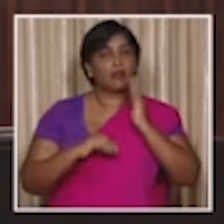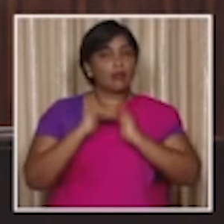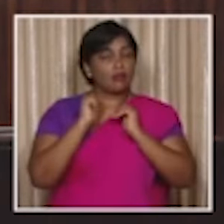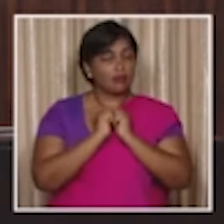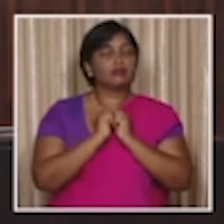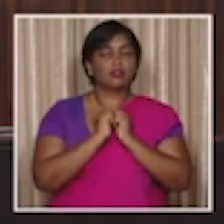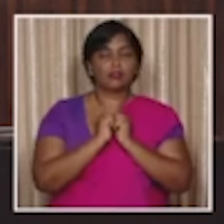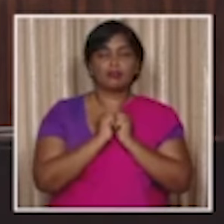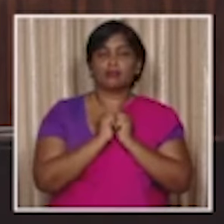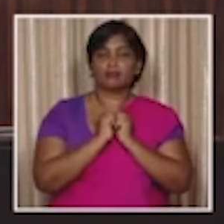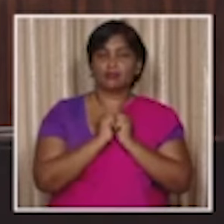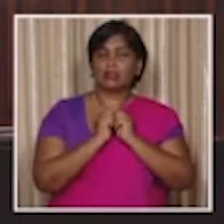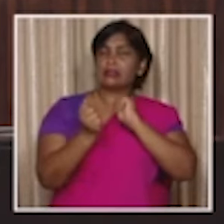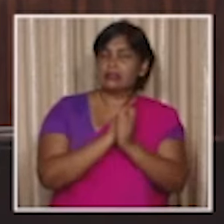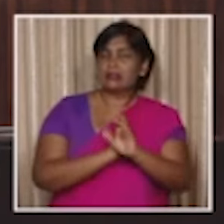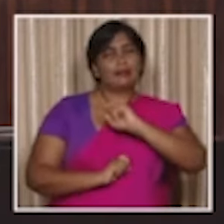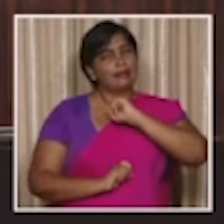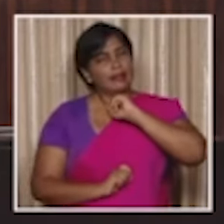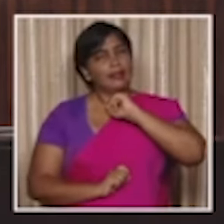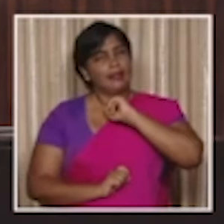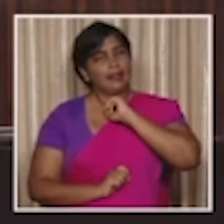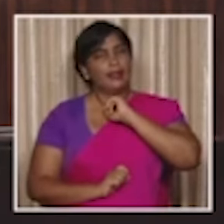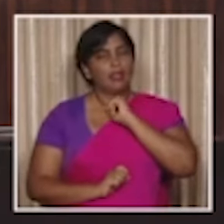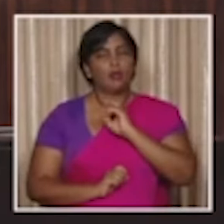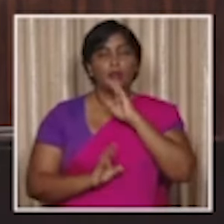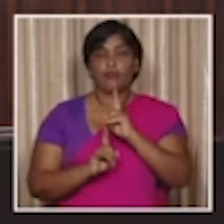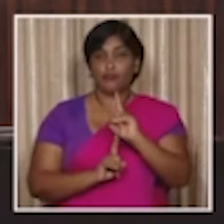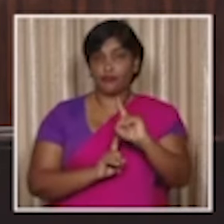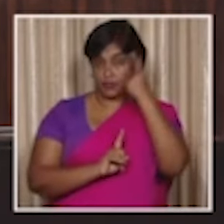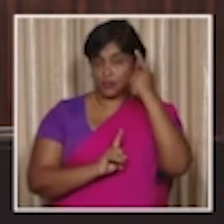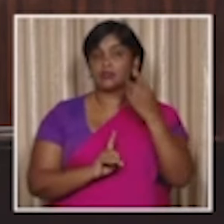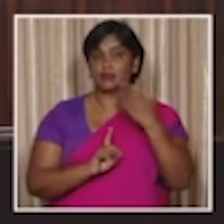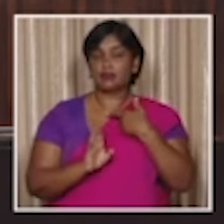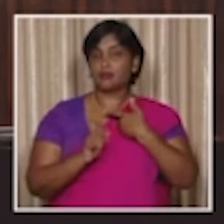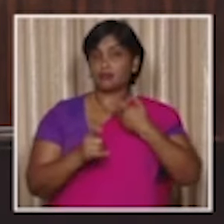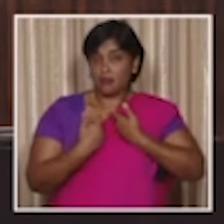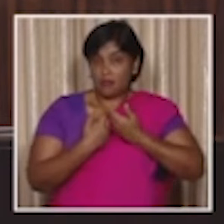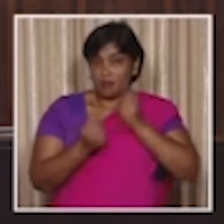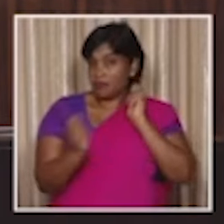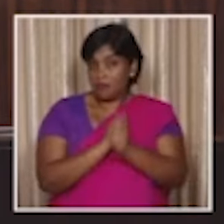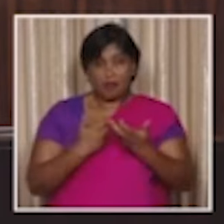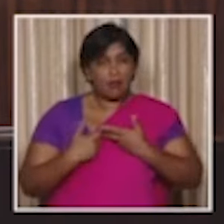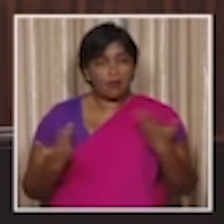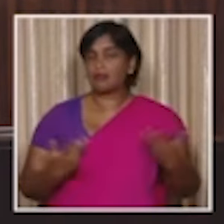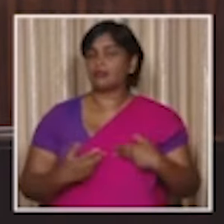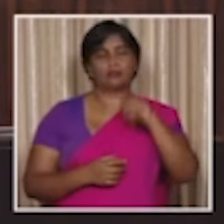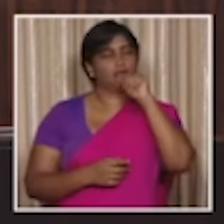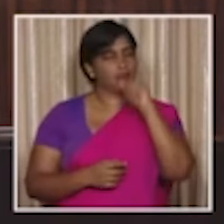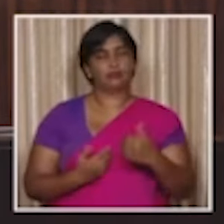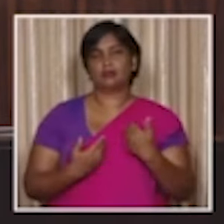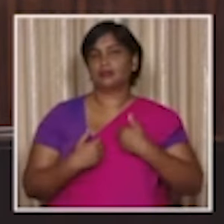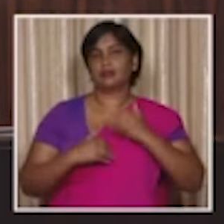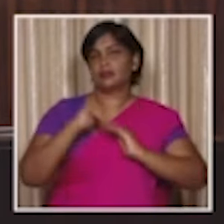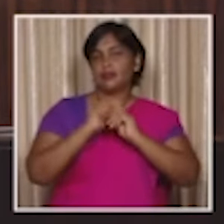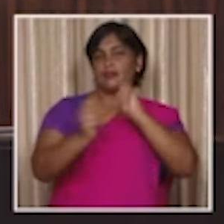චේන්ජ් ගැන උගුර ලේ රහ වෙනකල් කෑ ගැහුවාට මුලින්ම අපි වෙනස් වුණේ නැතිනම් කිසි විටක